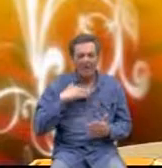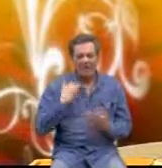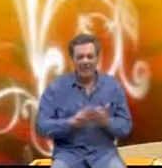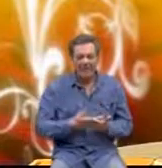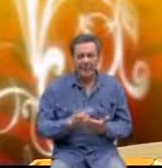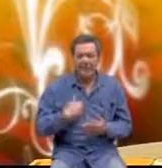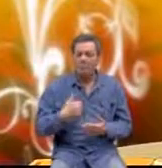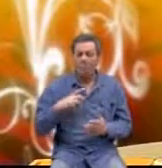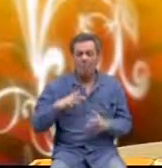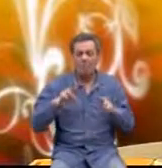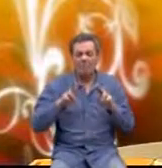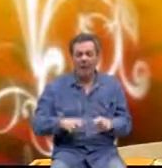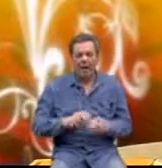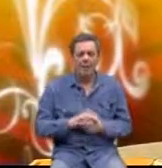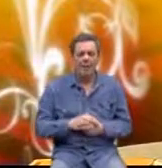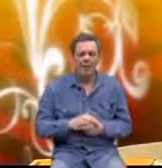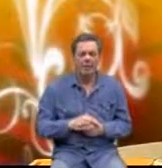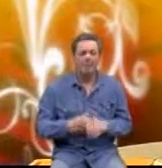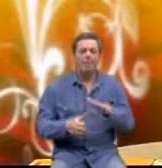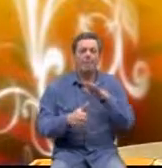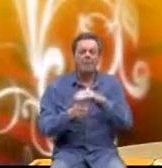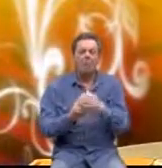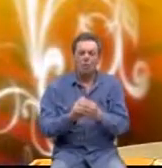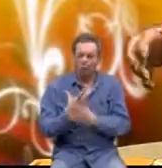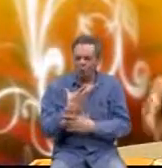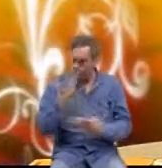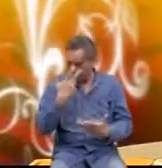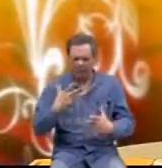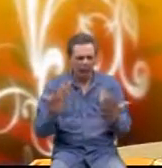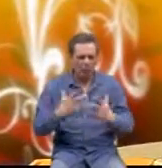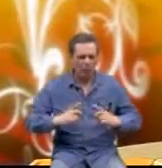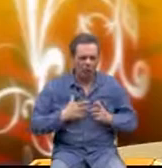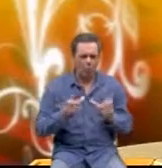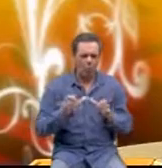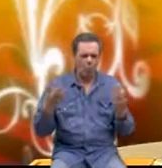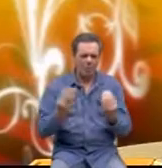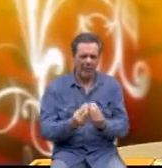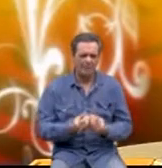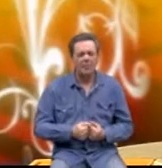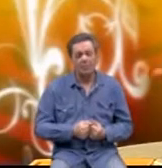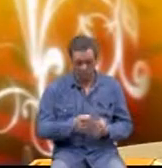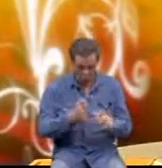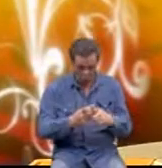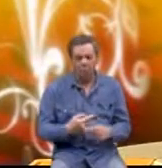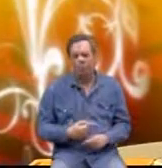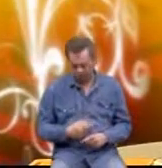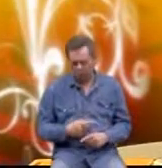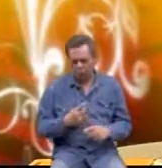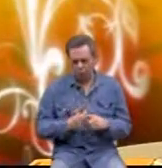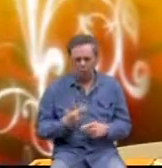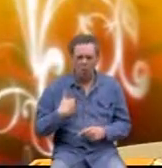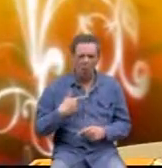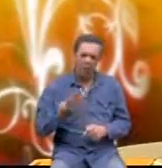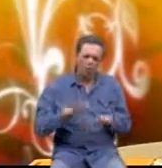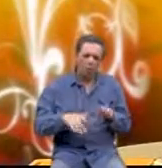smo ipak mi primarno stvoreni da živimo u zajednici. Je li istina? Istina. Eto, možda nas to i